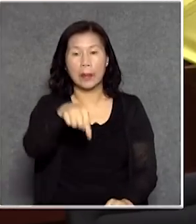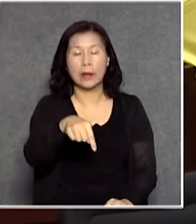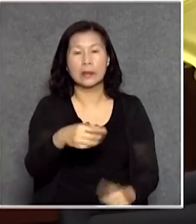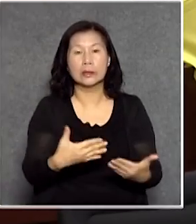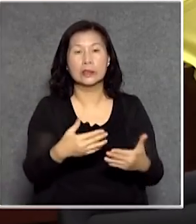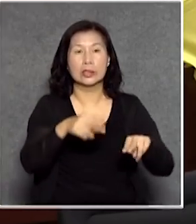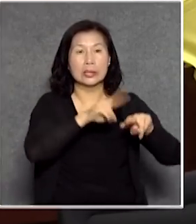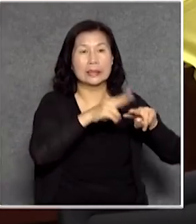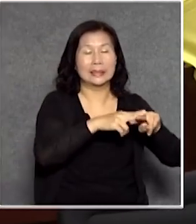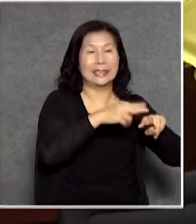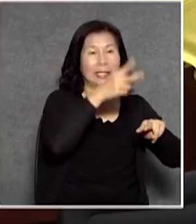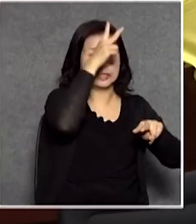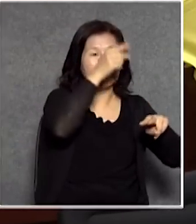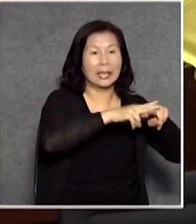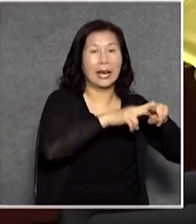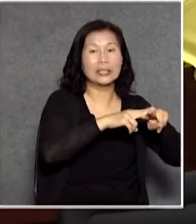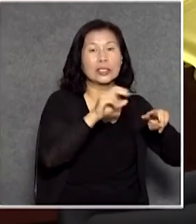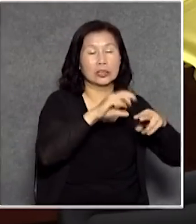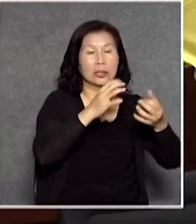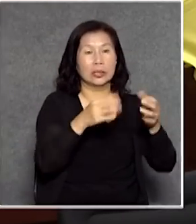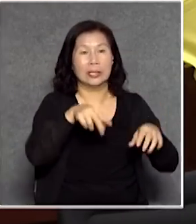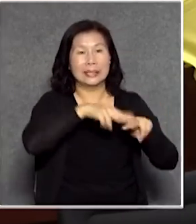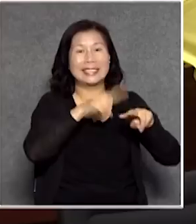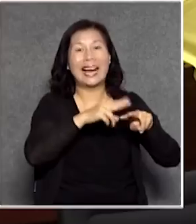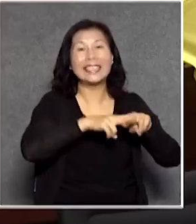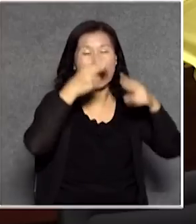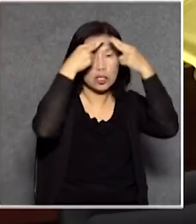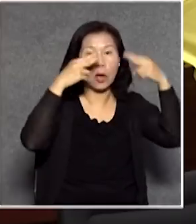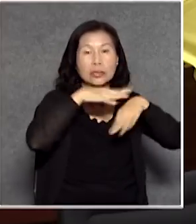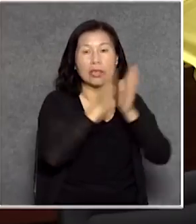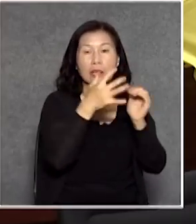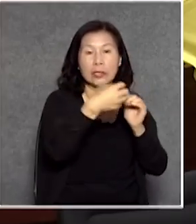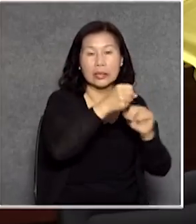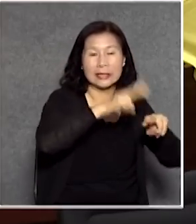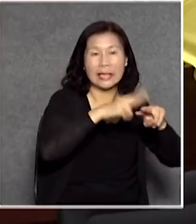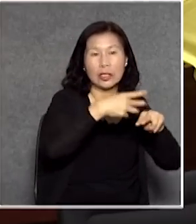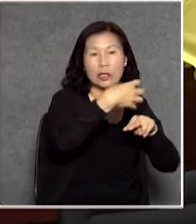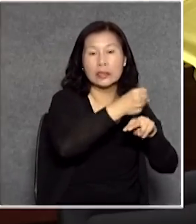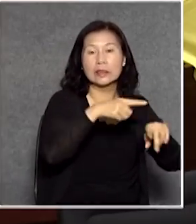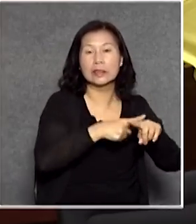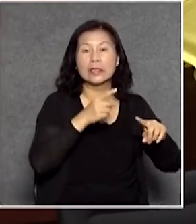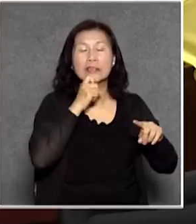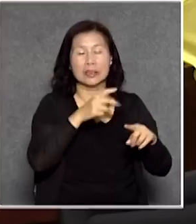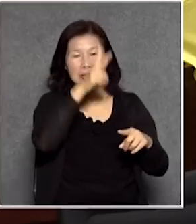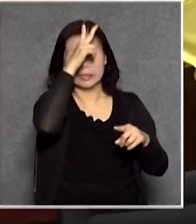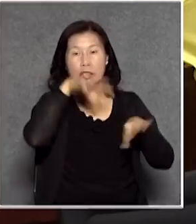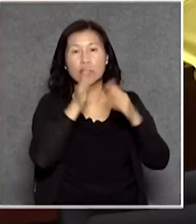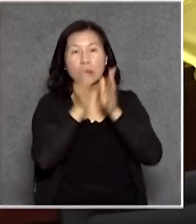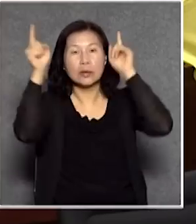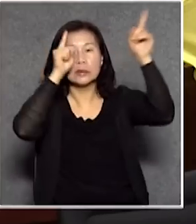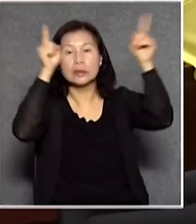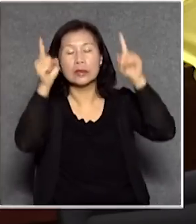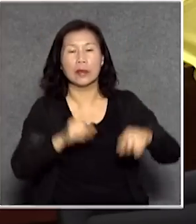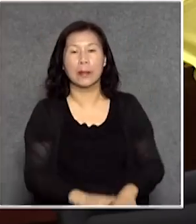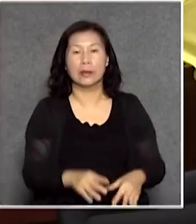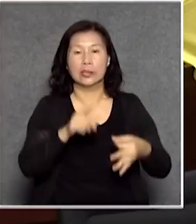黨的議會來的，你不要在發瘋，你是共產黨一件事，這個共產黨這個議會不是共產黨的，你不要語無倫次，邏輯